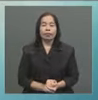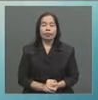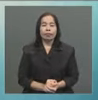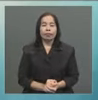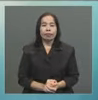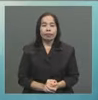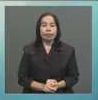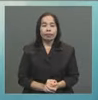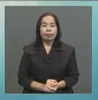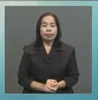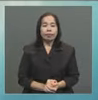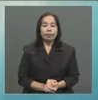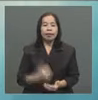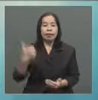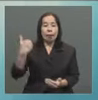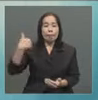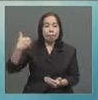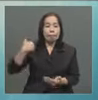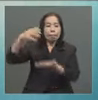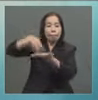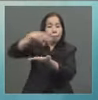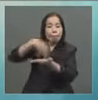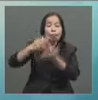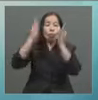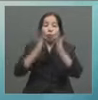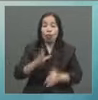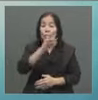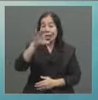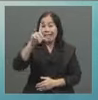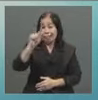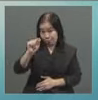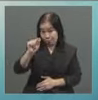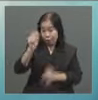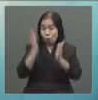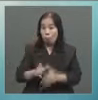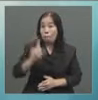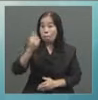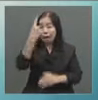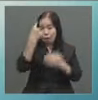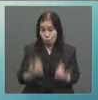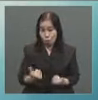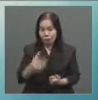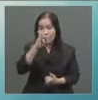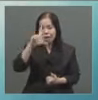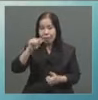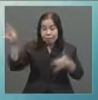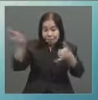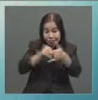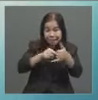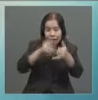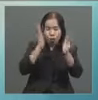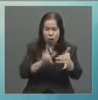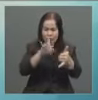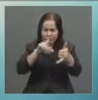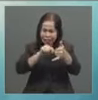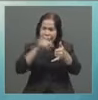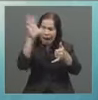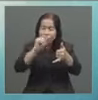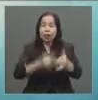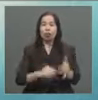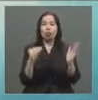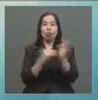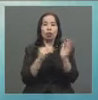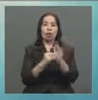ที่มีการยืนยัน120รายใหม่ว่ามาจากที่ไหนบ้างนะครับกรุงเท